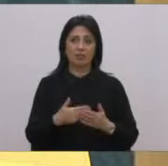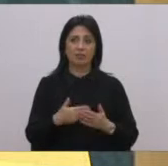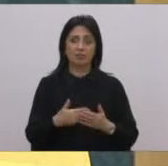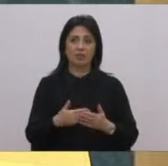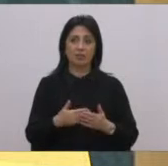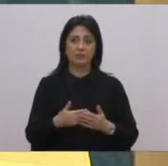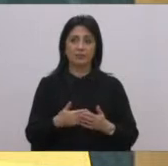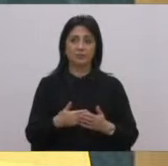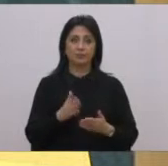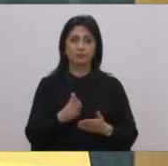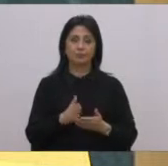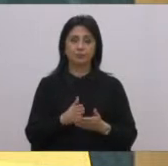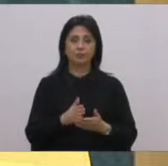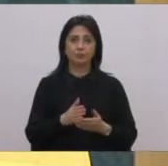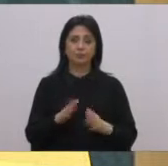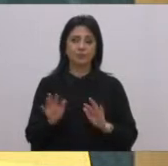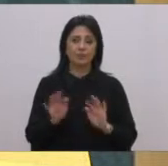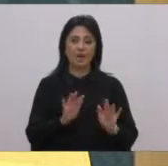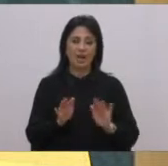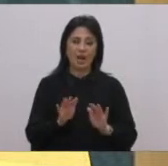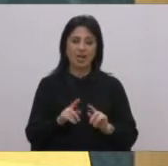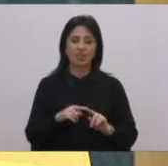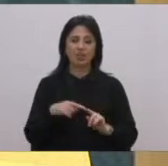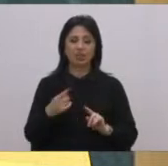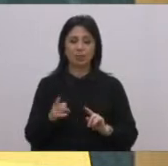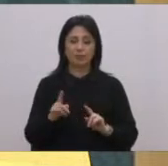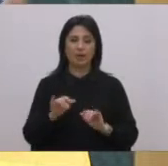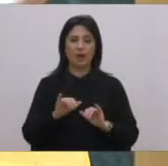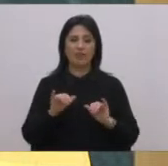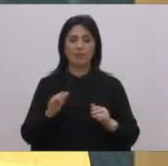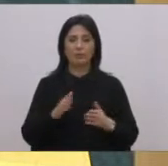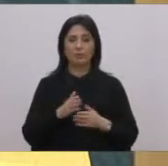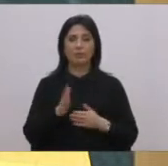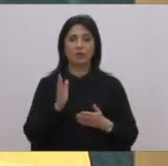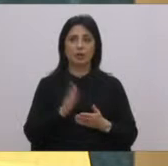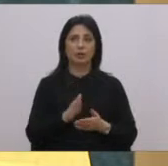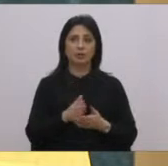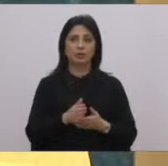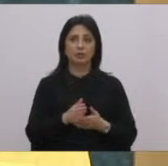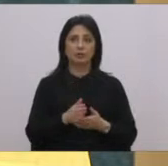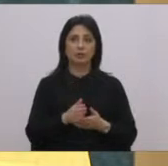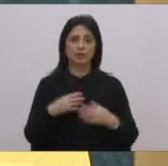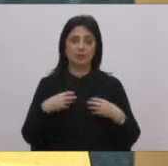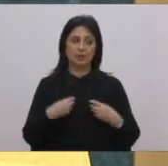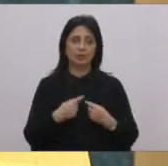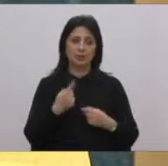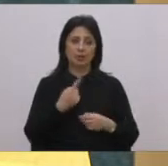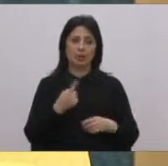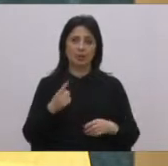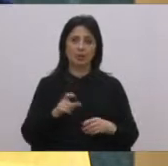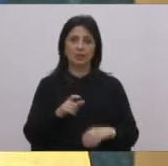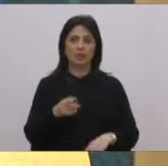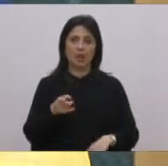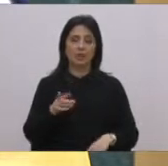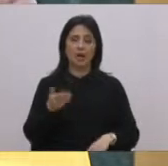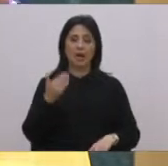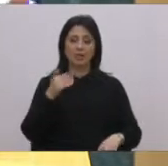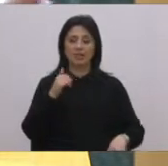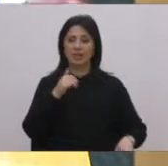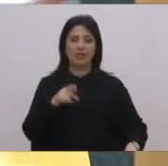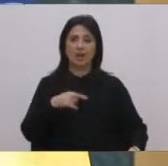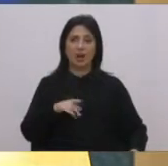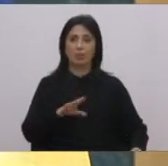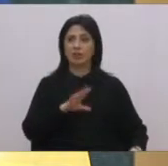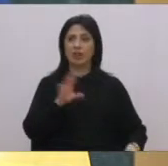ვთქვათ, არის რეაგირების და შემდგომი განვითარების მიმართულებით არის სამწუხაროდ ერთადერთი გზა, ანუ ამაზე ადრე არ გამოდის,